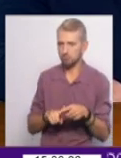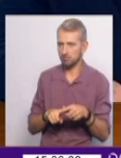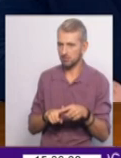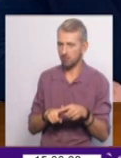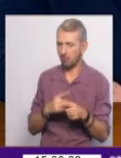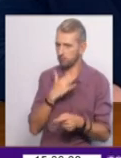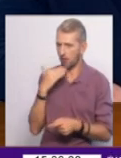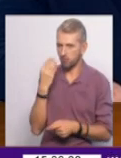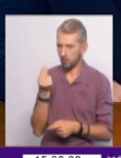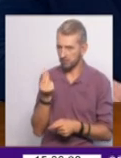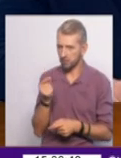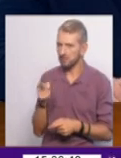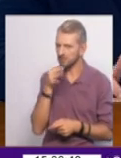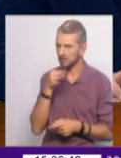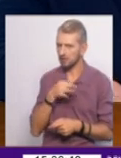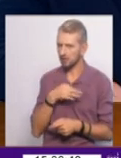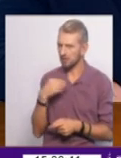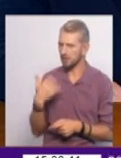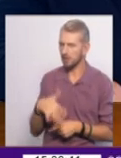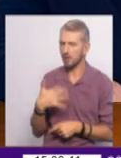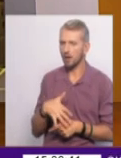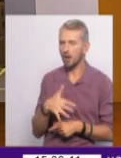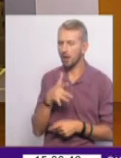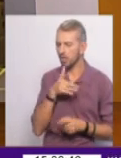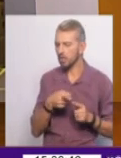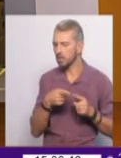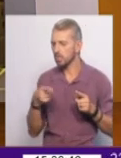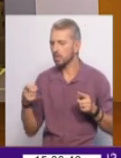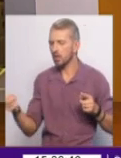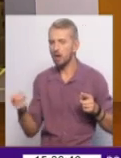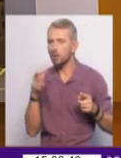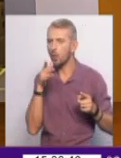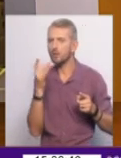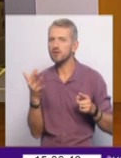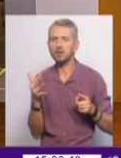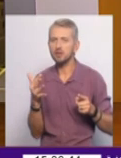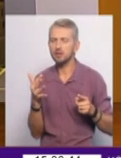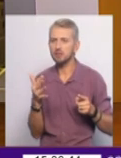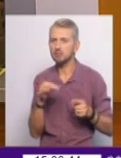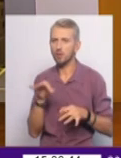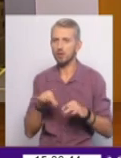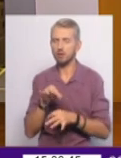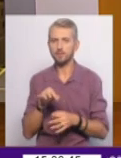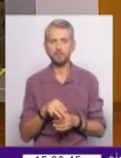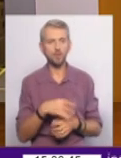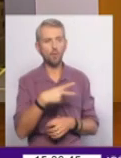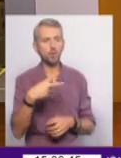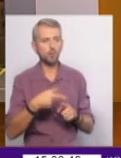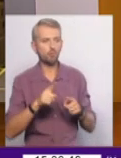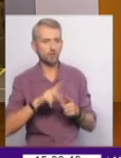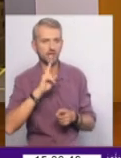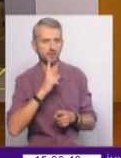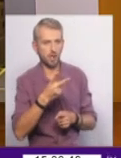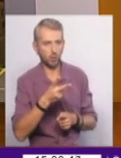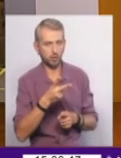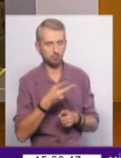кількість коштів, та, яку ви зазначили. На скільки років передбачається цей проєкт? Чи на скільки часу взагалі? Ну, дивіться, орієнтовно це 2 роки. Угу.